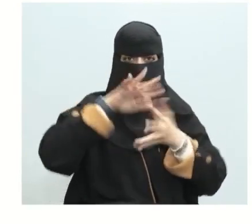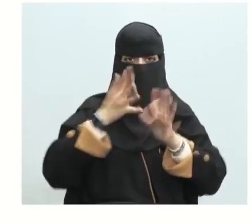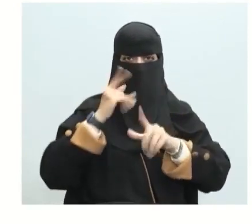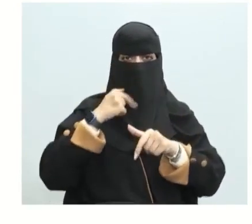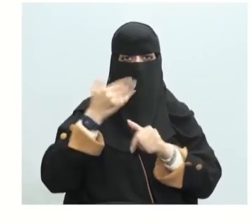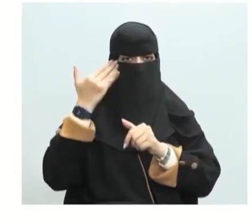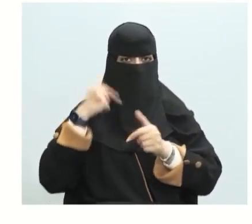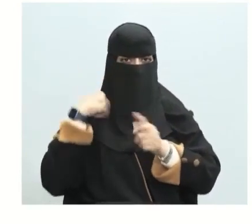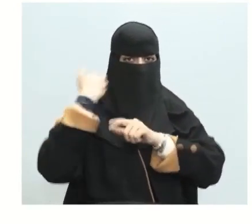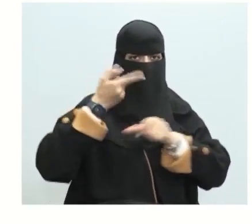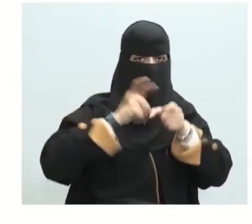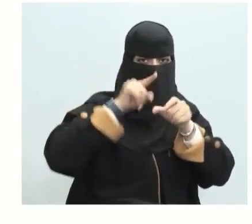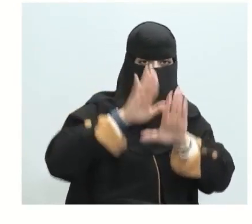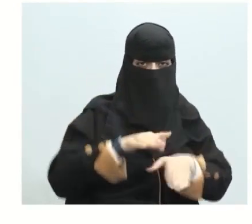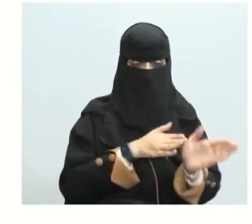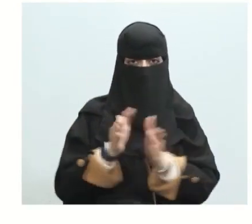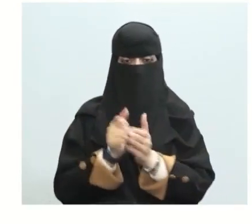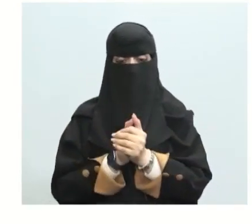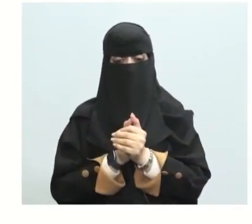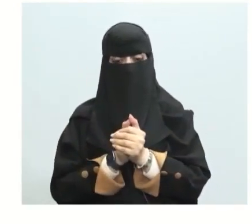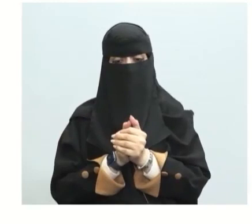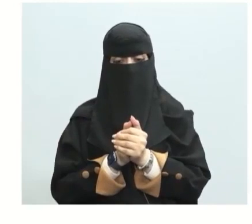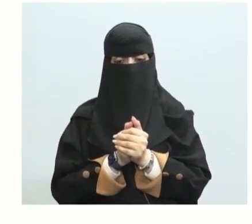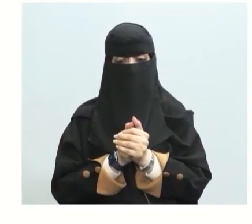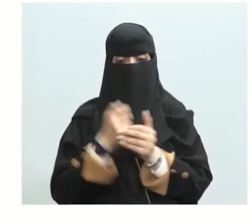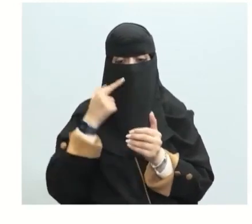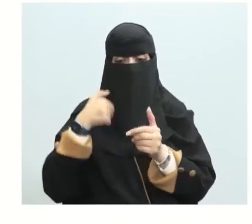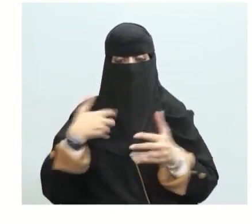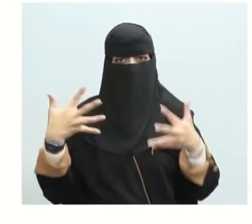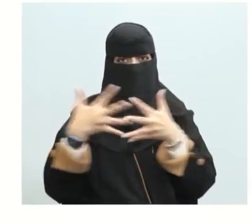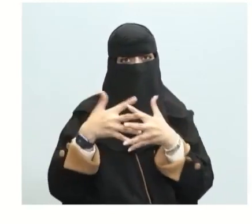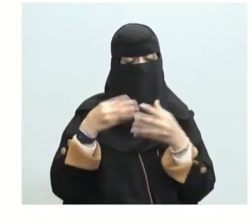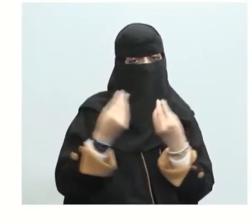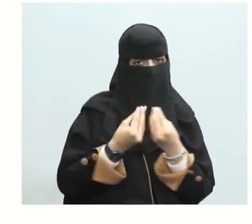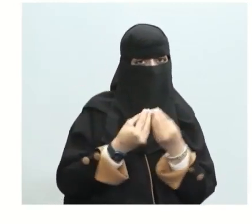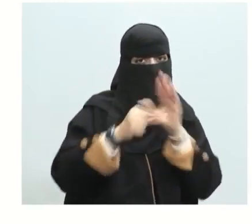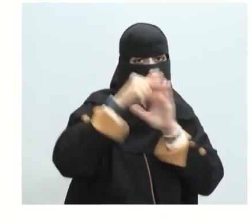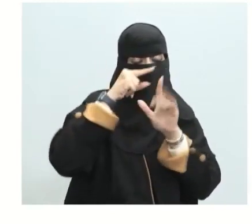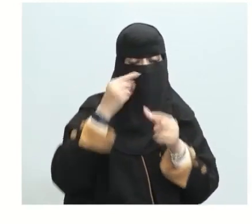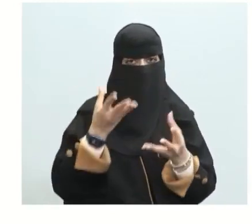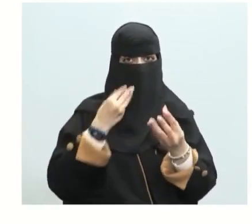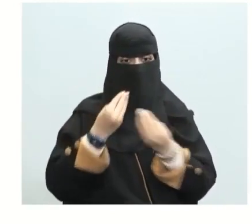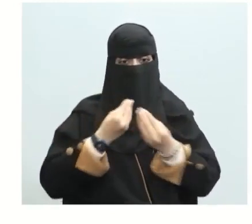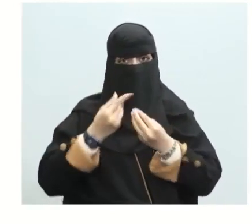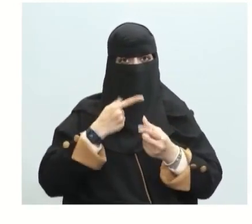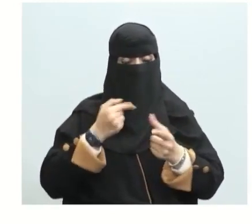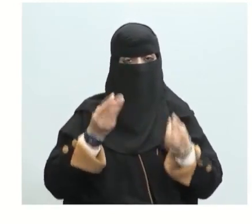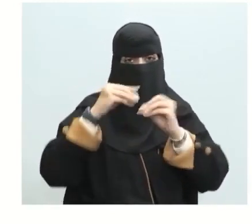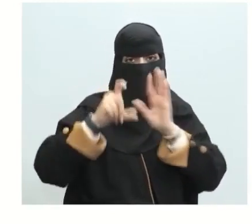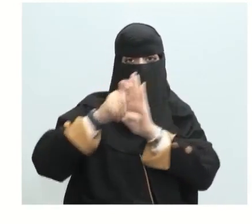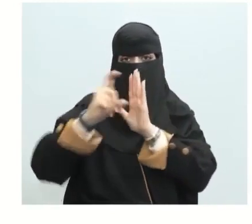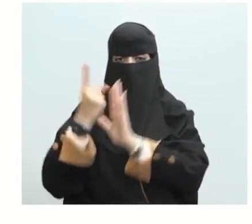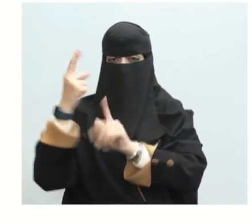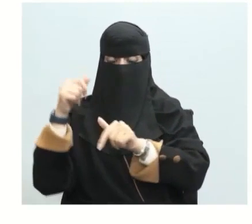المراجع للعوده اليها ادمجهم مع روح الموضوع هنا اثر تفاعلهم في المقدمه الاولى